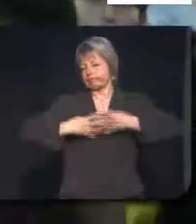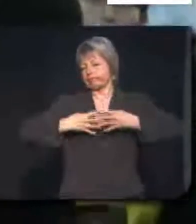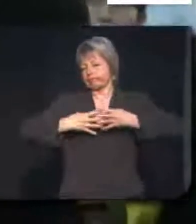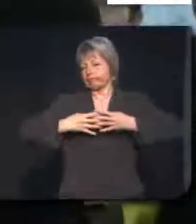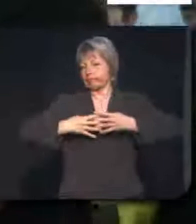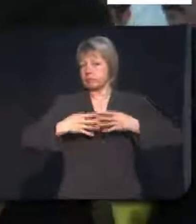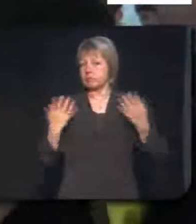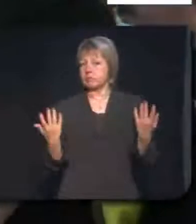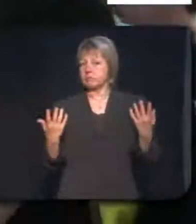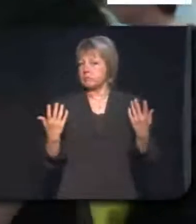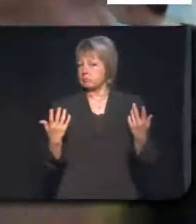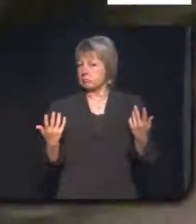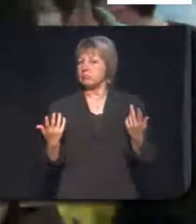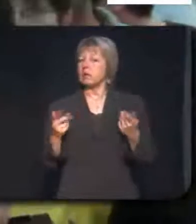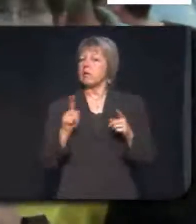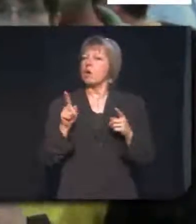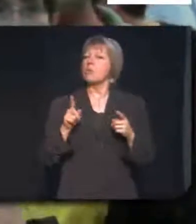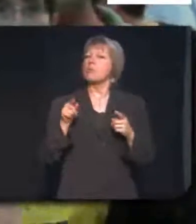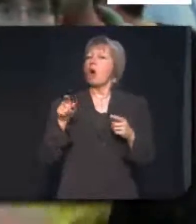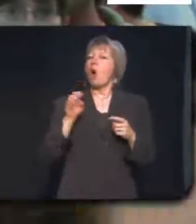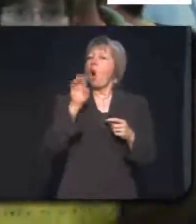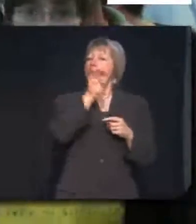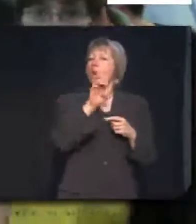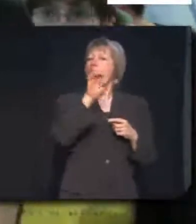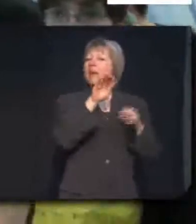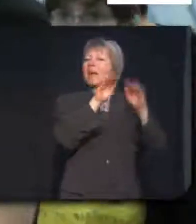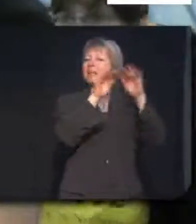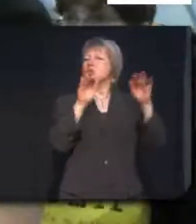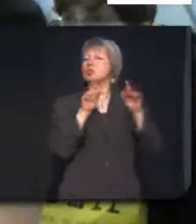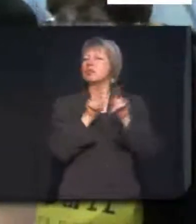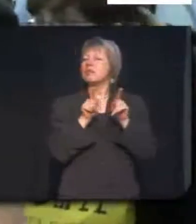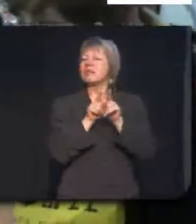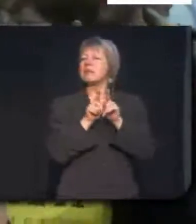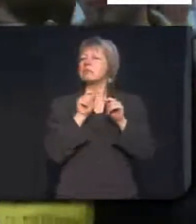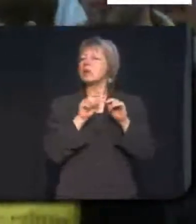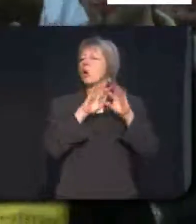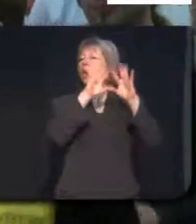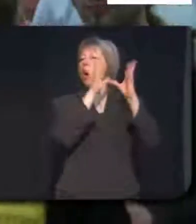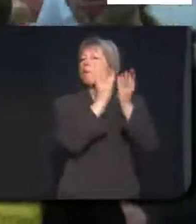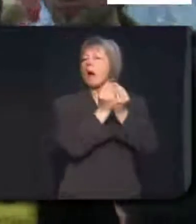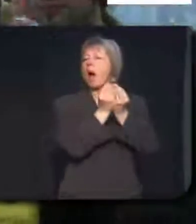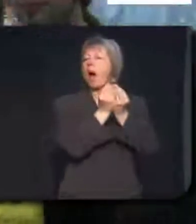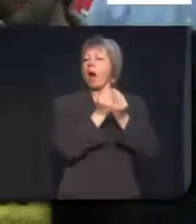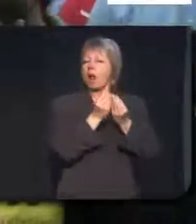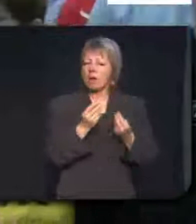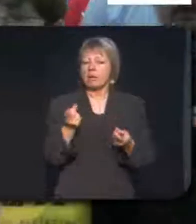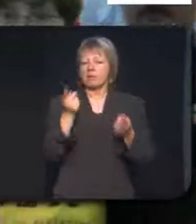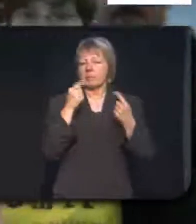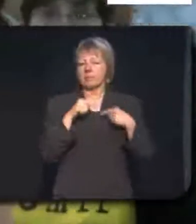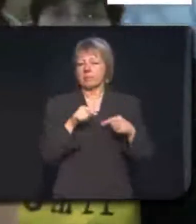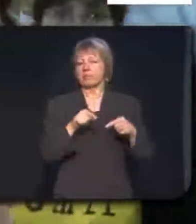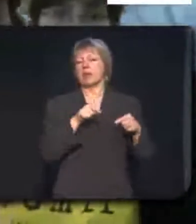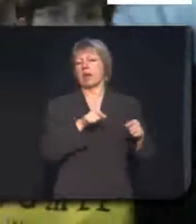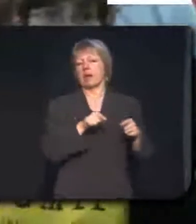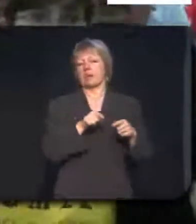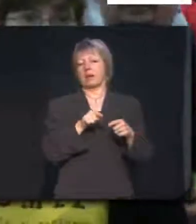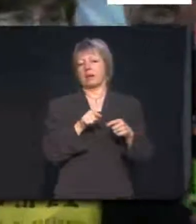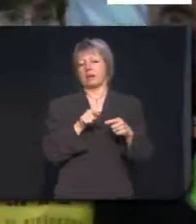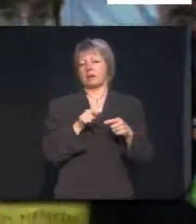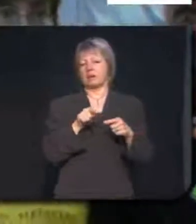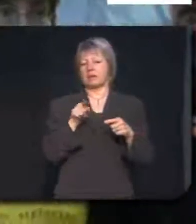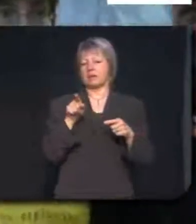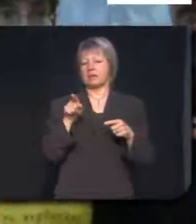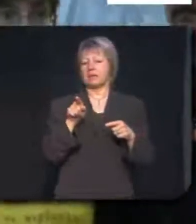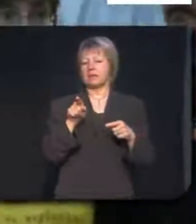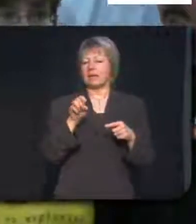global abstrakt formuliert haben und der ISM war der sm-antrag den wir eben Gott sei Dank angenommen haben dass er noch mal on Detail